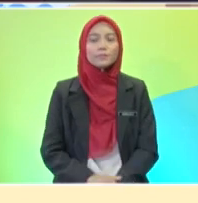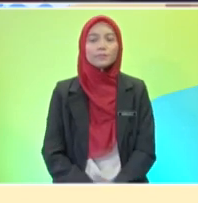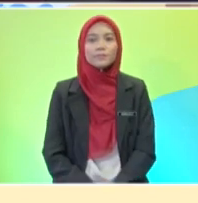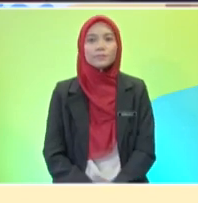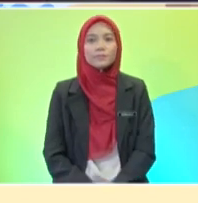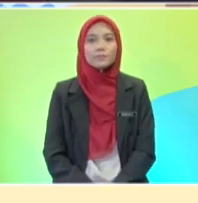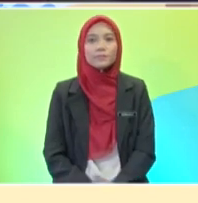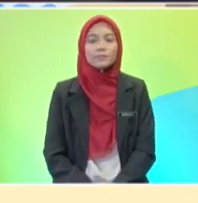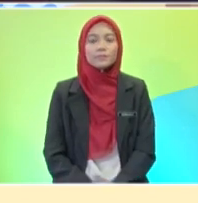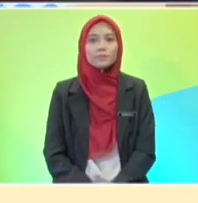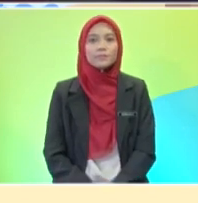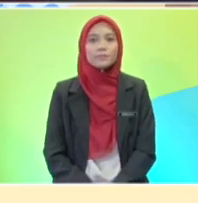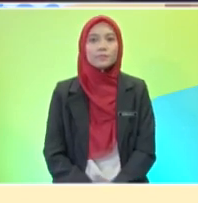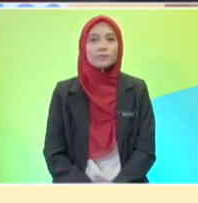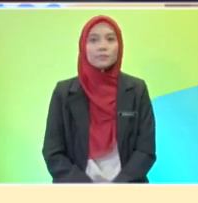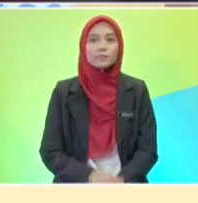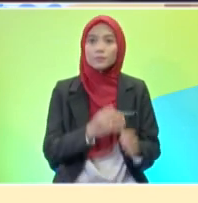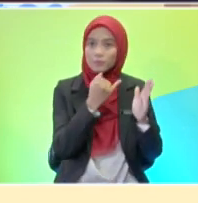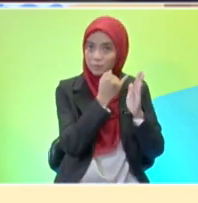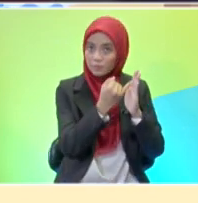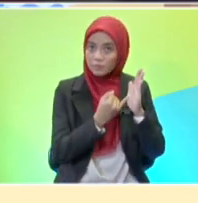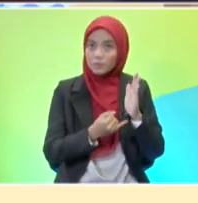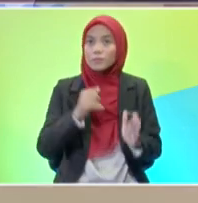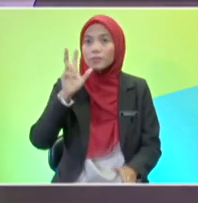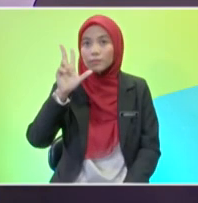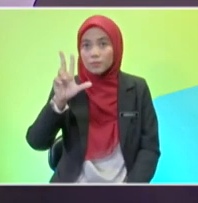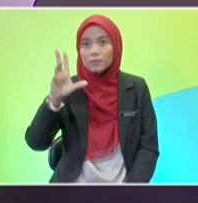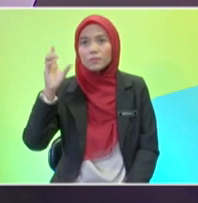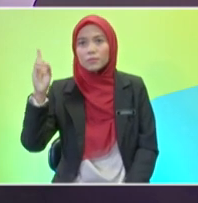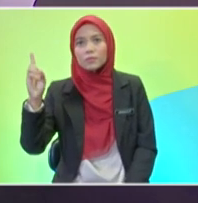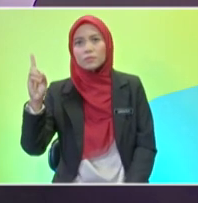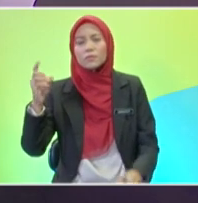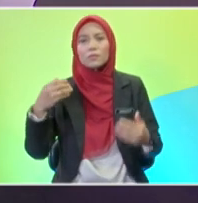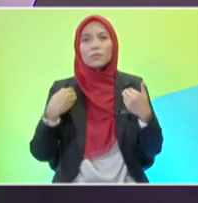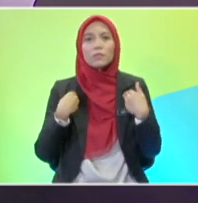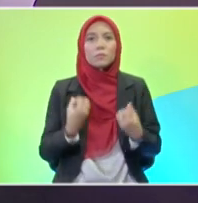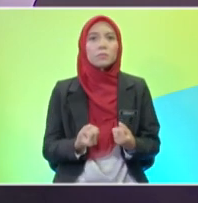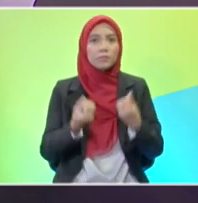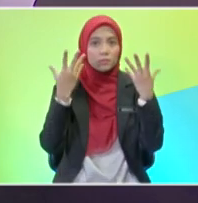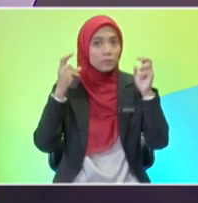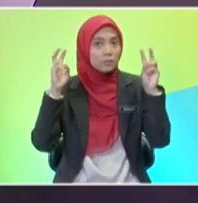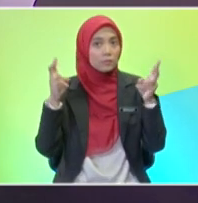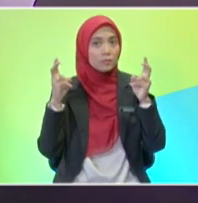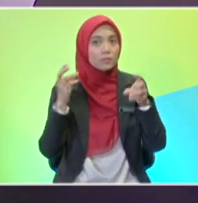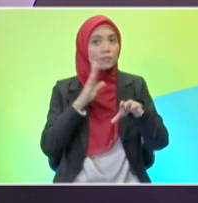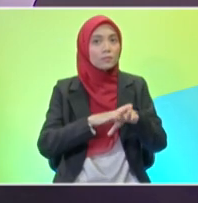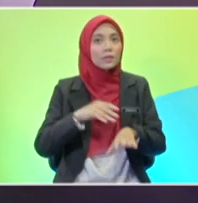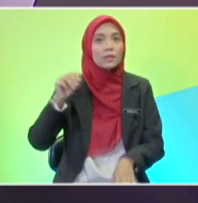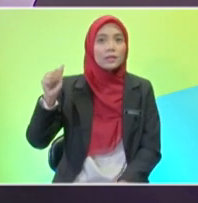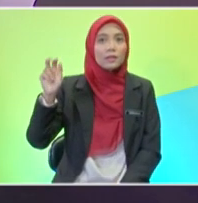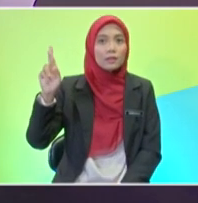sebenarnya adalah karena 3D atau ketiga dimensi ini banyak terdapat pada tajuk arca yang mana